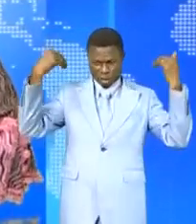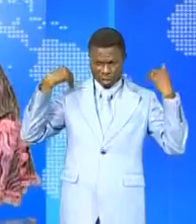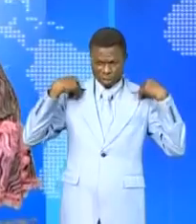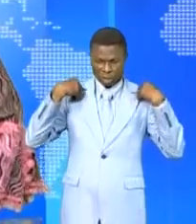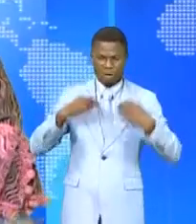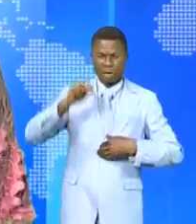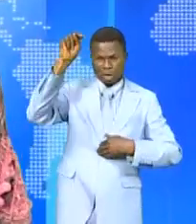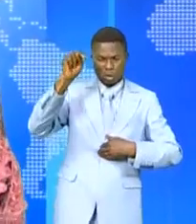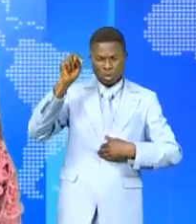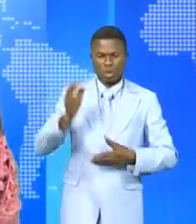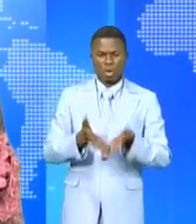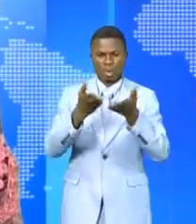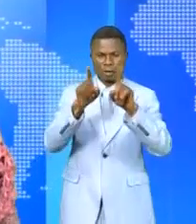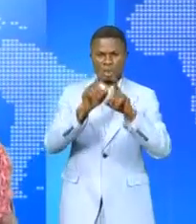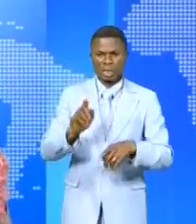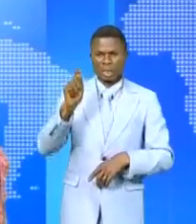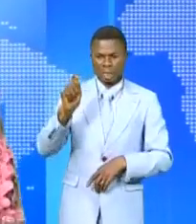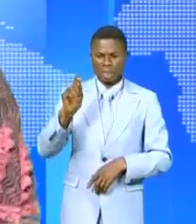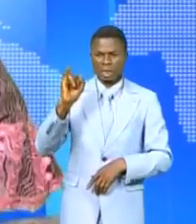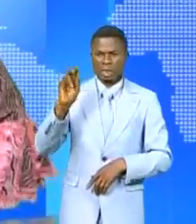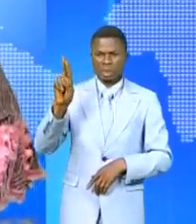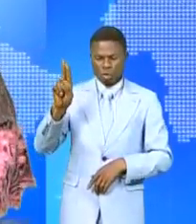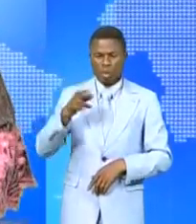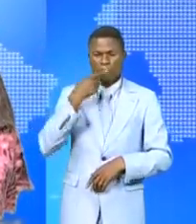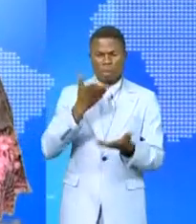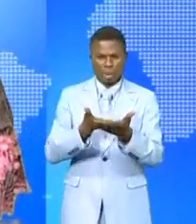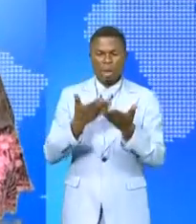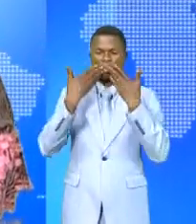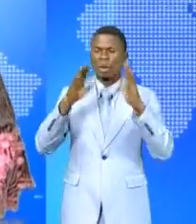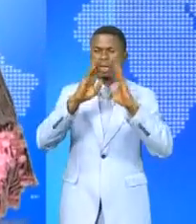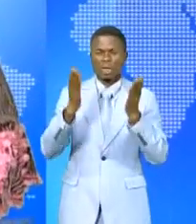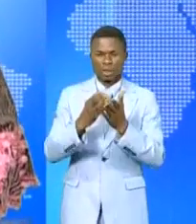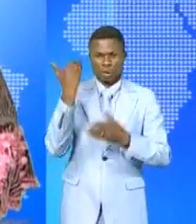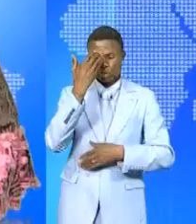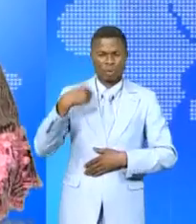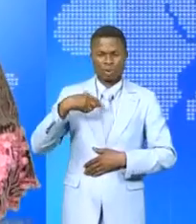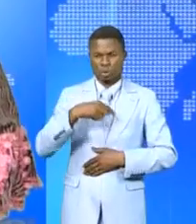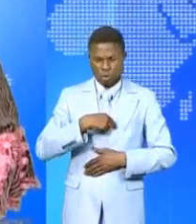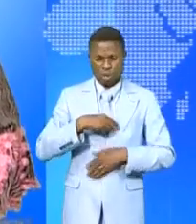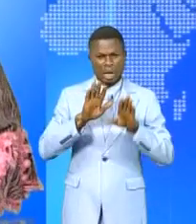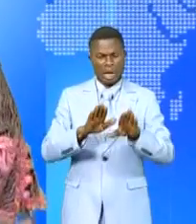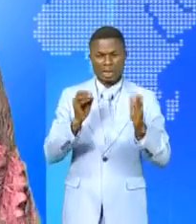Kivu, nous en avons parlé. Merci à vous qui nous avez suivis de